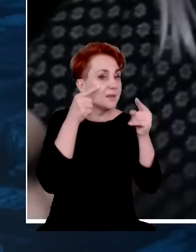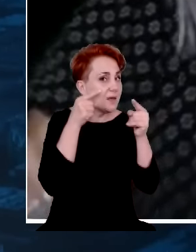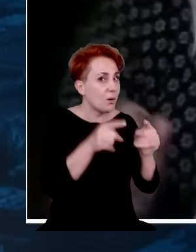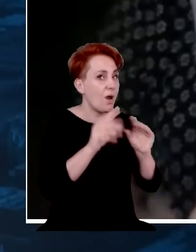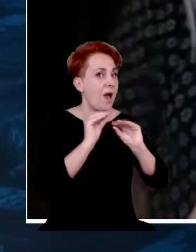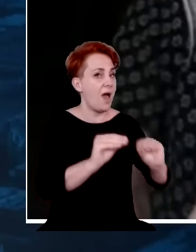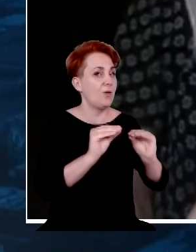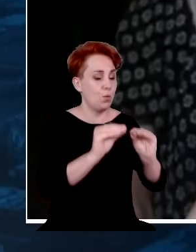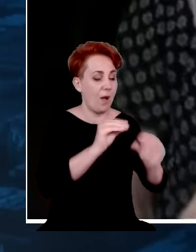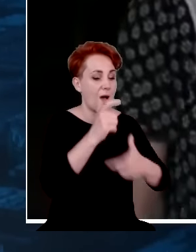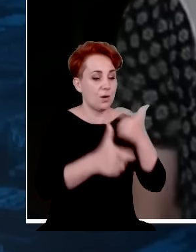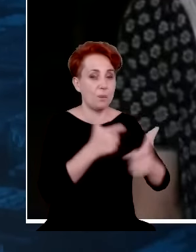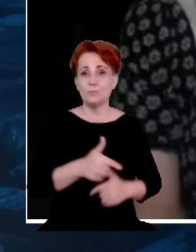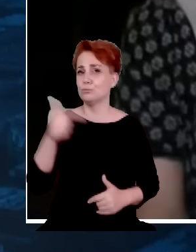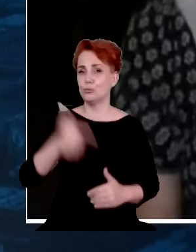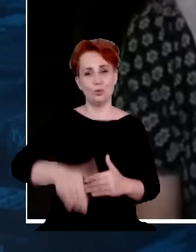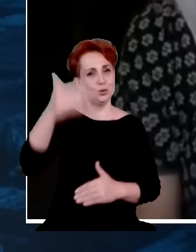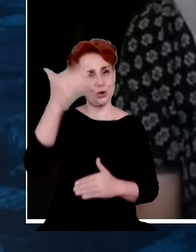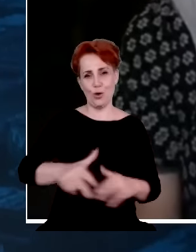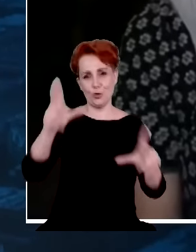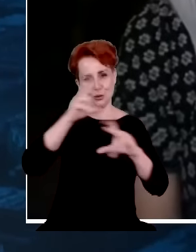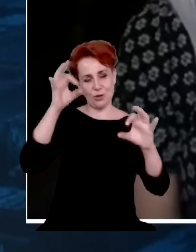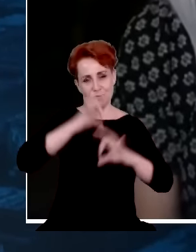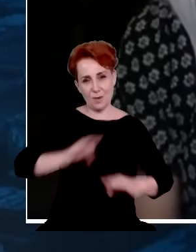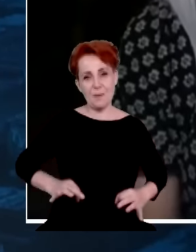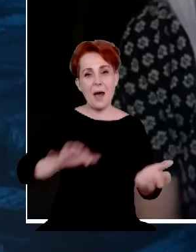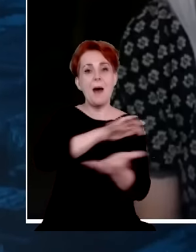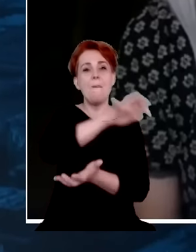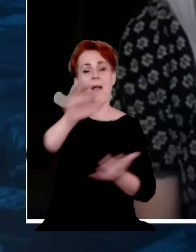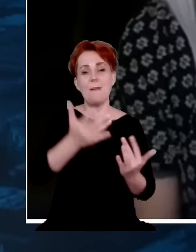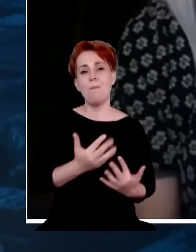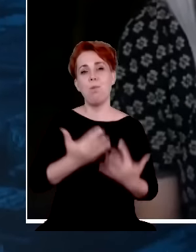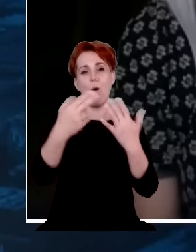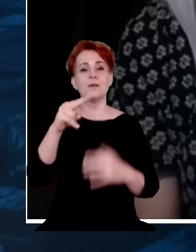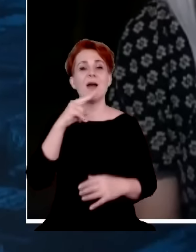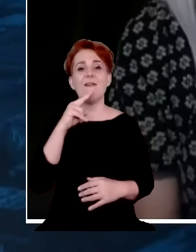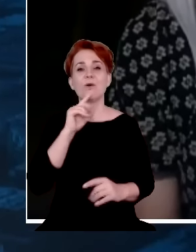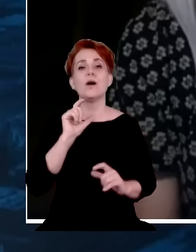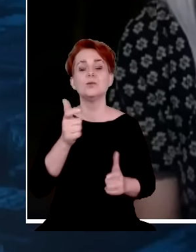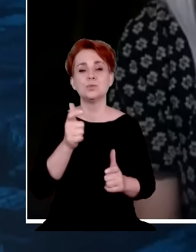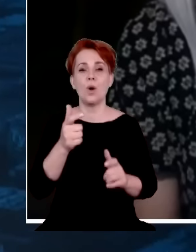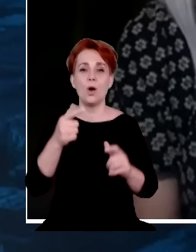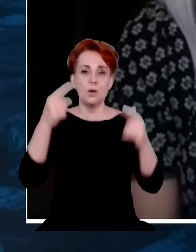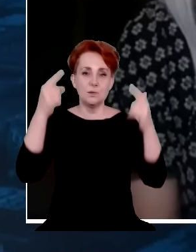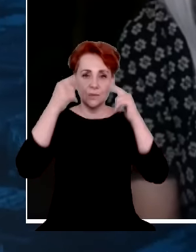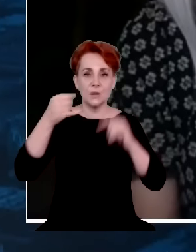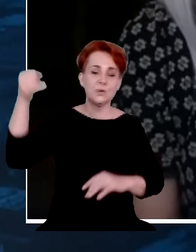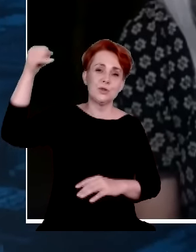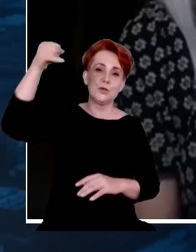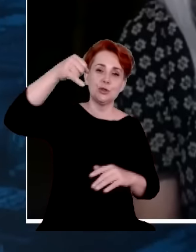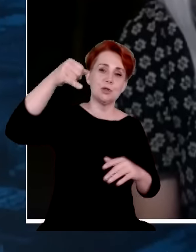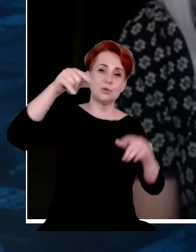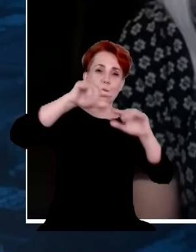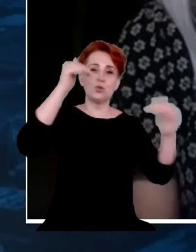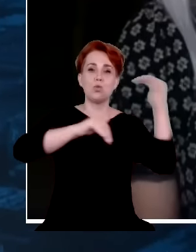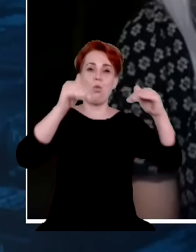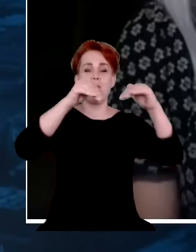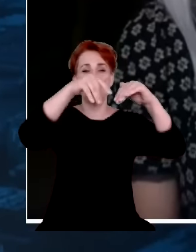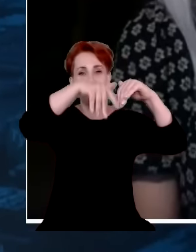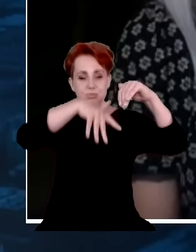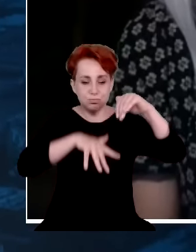iść Muszę kończyć Szanowne panie planeta płonie a woda ma to do siebie że z Gór spływa do morza Zresztą być